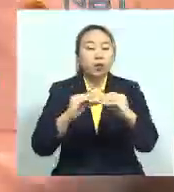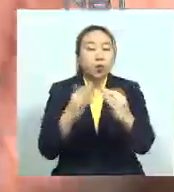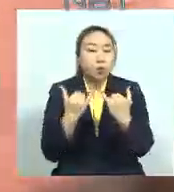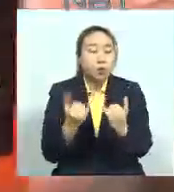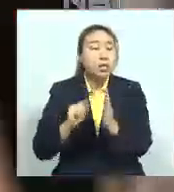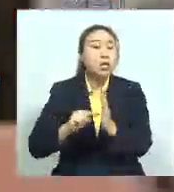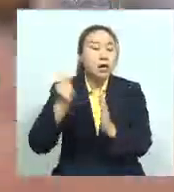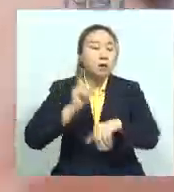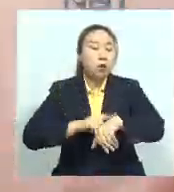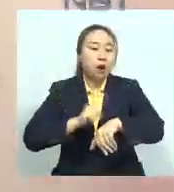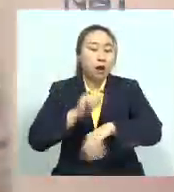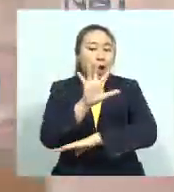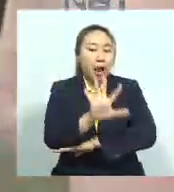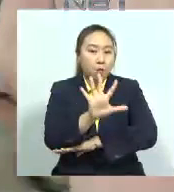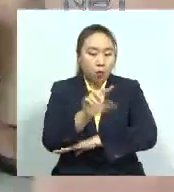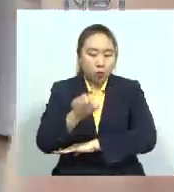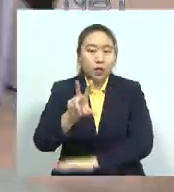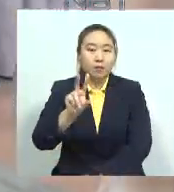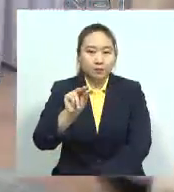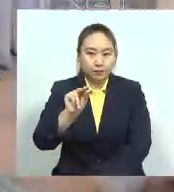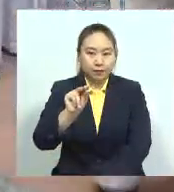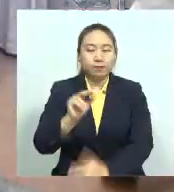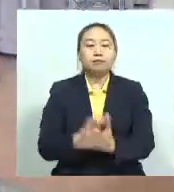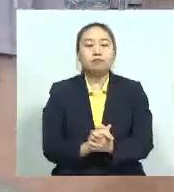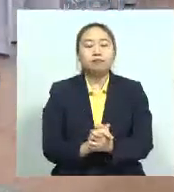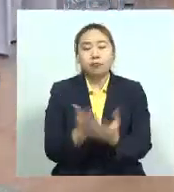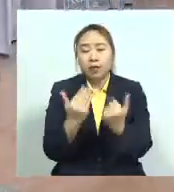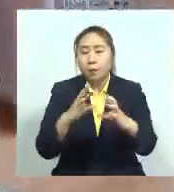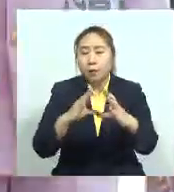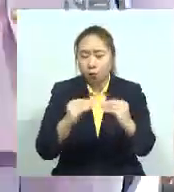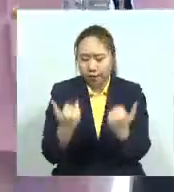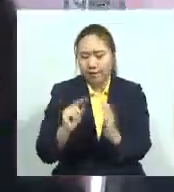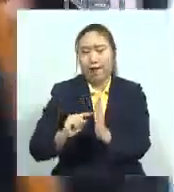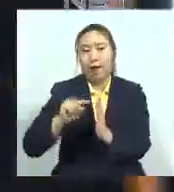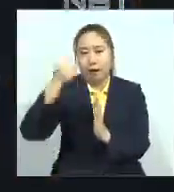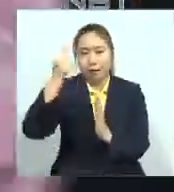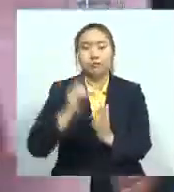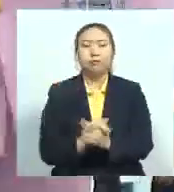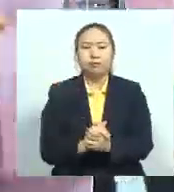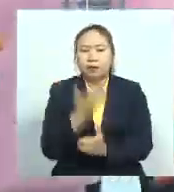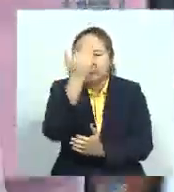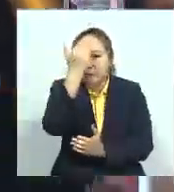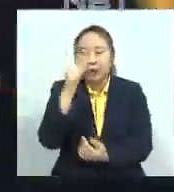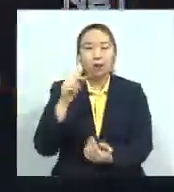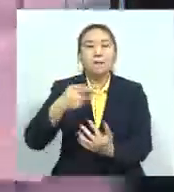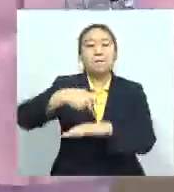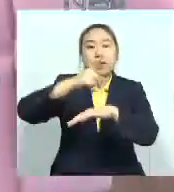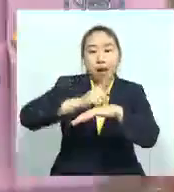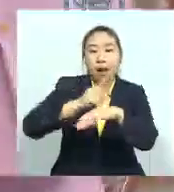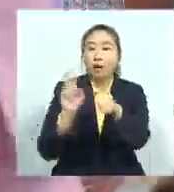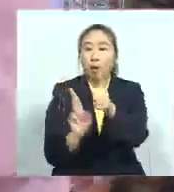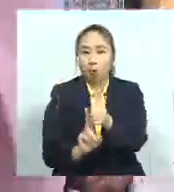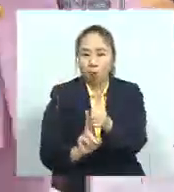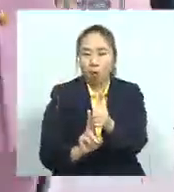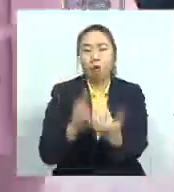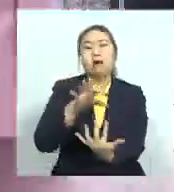ริ่มต้นขึ้นตั้งแต่เวลา 17:30 นาทีนะครับก็ถือว่าเป็นการประชุมนัดแรกเพื่อที่จะเลือกประธานและรองประ